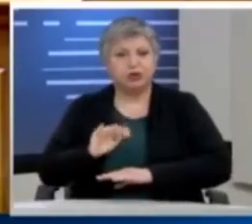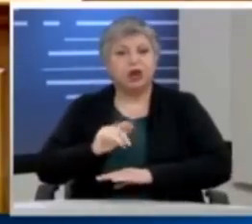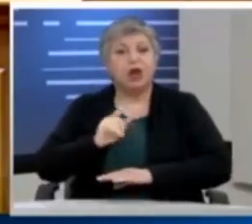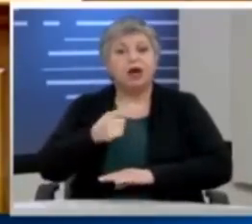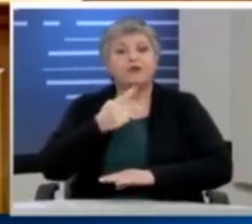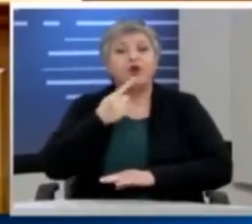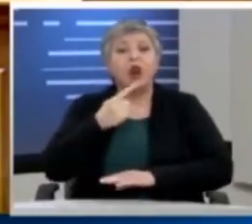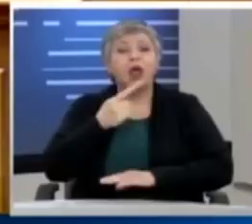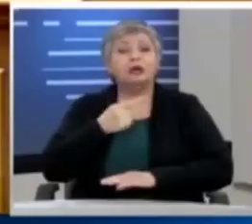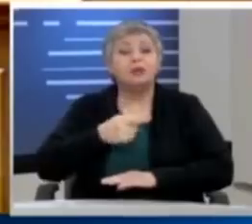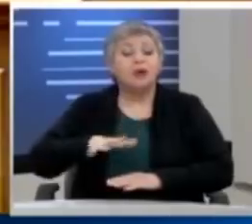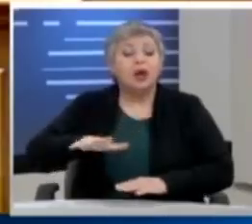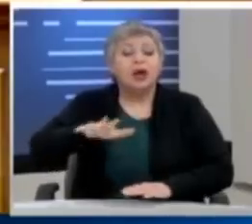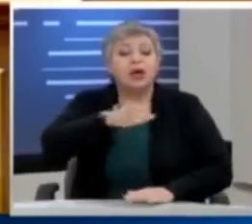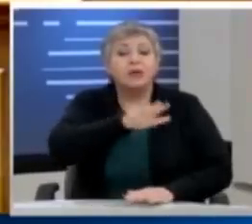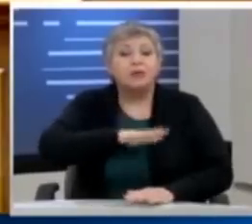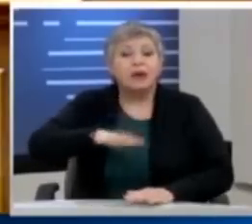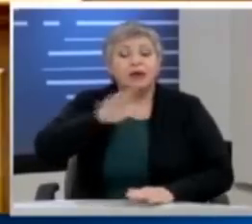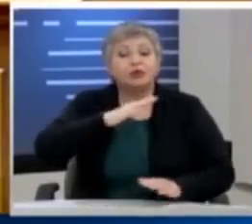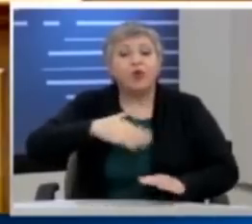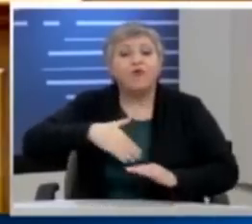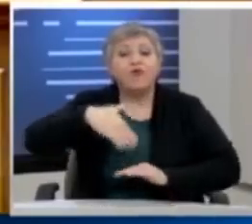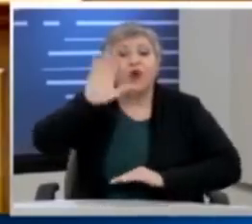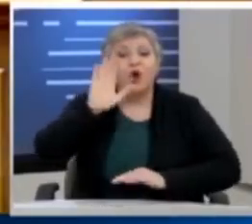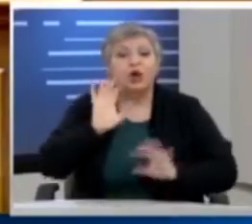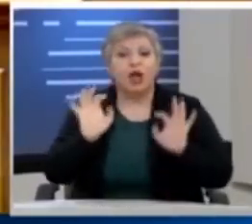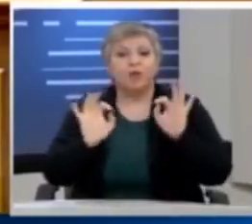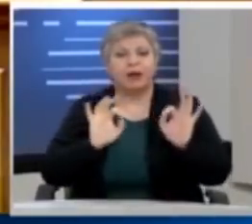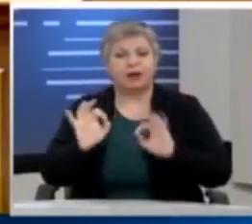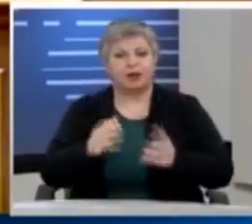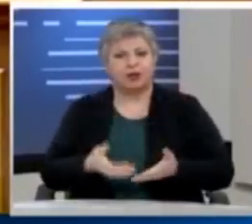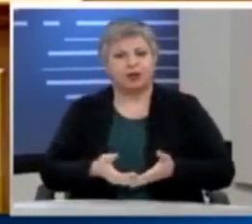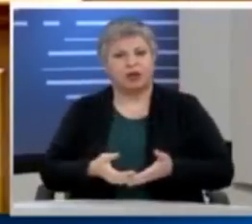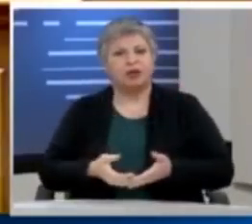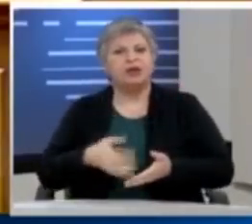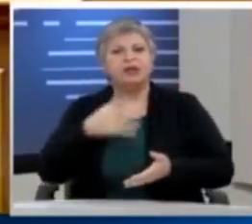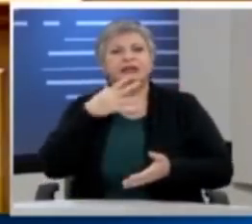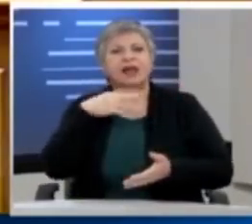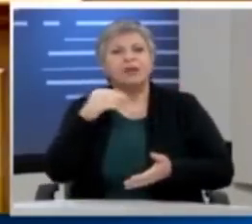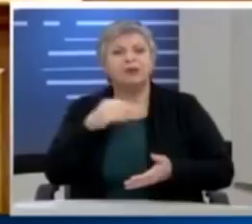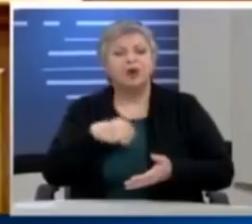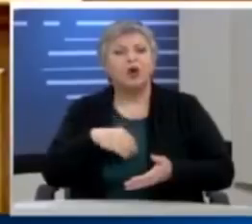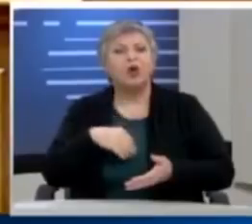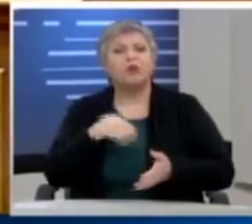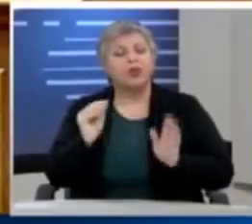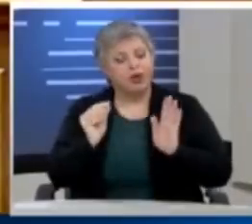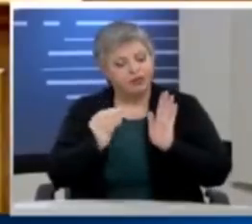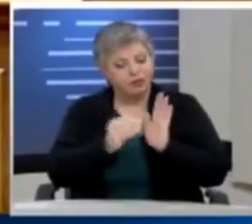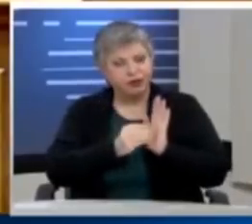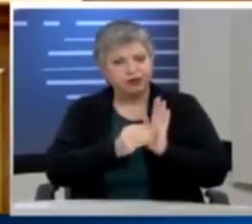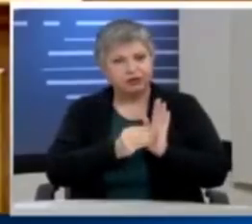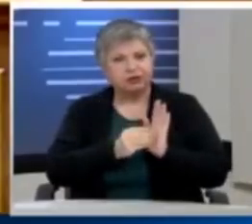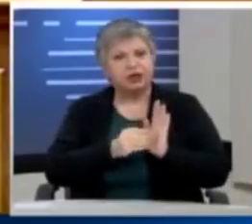αυστηρά γεωγραφικά η ονομασία ως Βόρεια Μακεδονία, ποιος ο λόγος συντρέχει να μην ονοματίζεται και